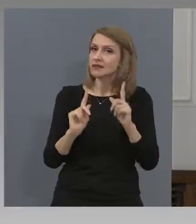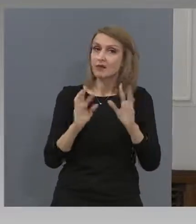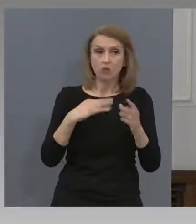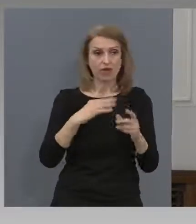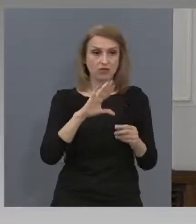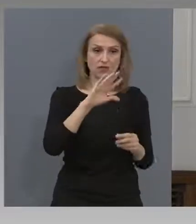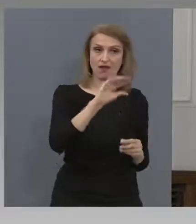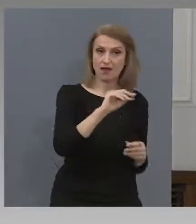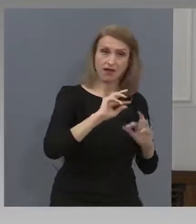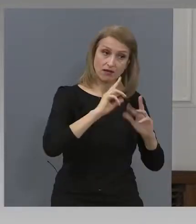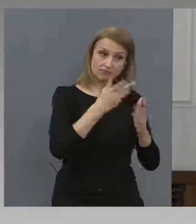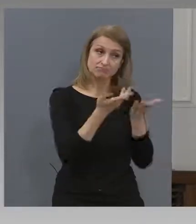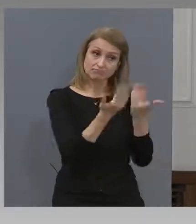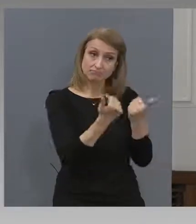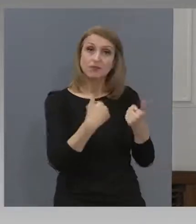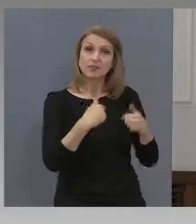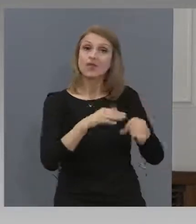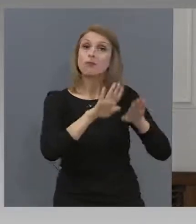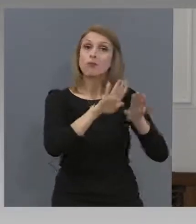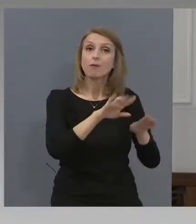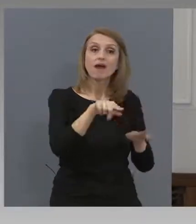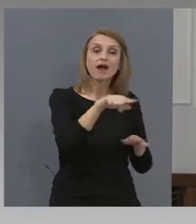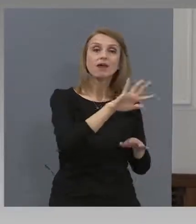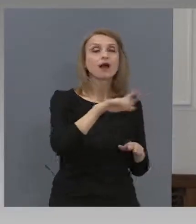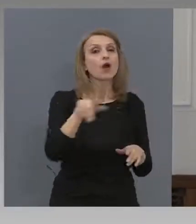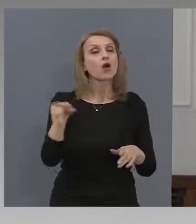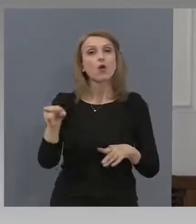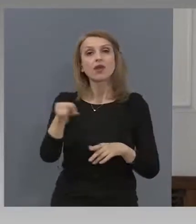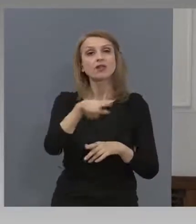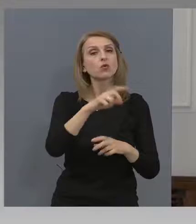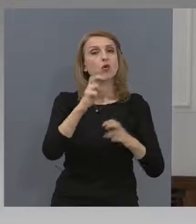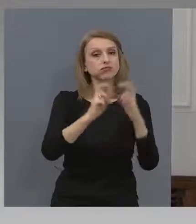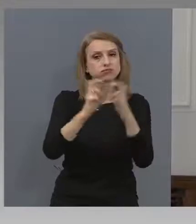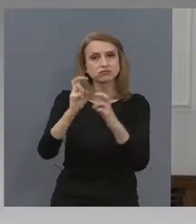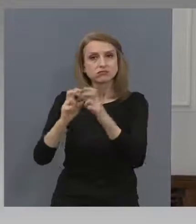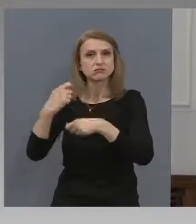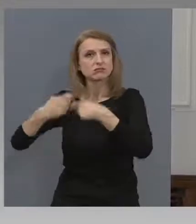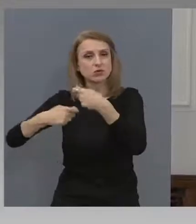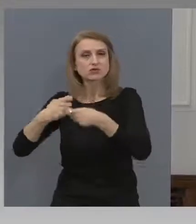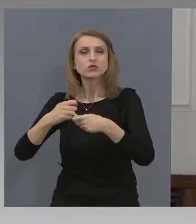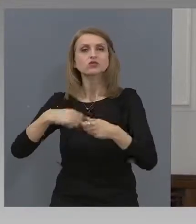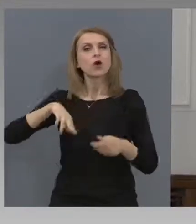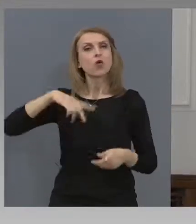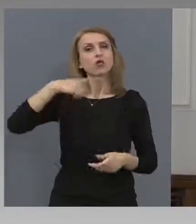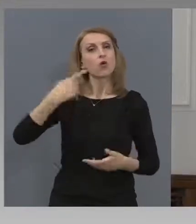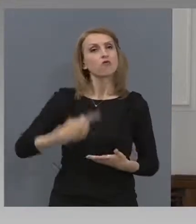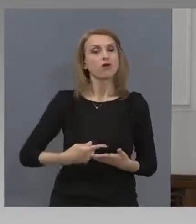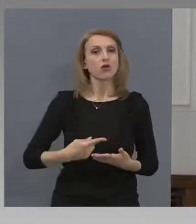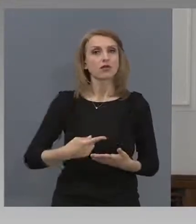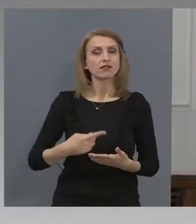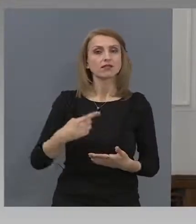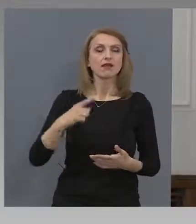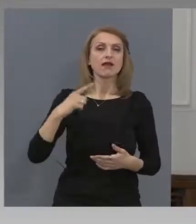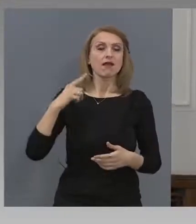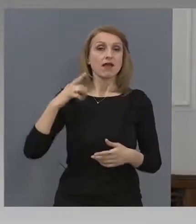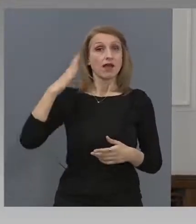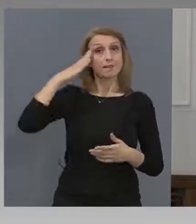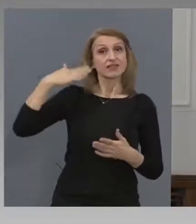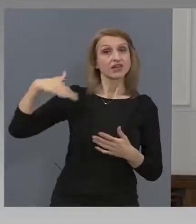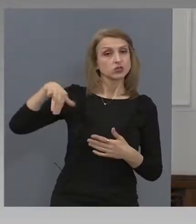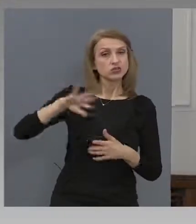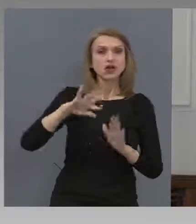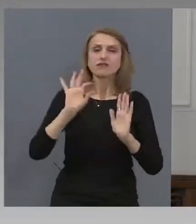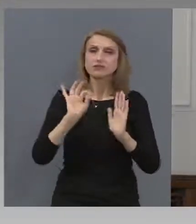ние помагаме на тези, които са отговорни също и те към общество и държава. Ние вече сме минали над 2000 срещи в тия